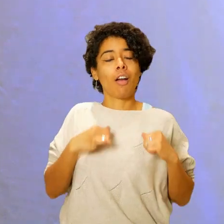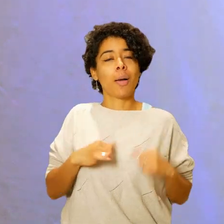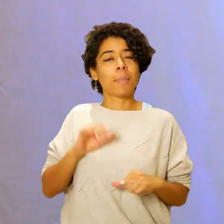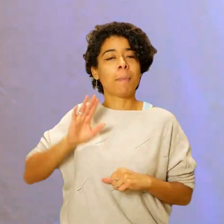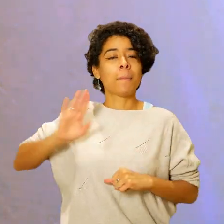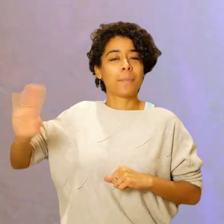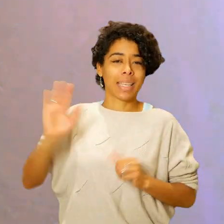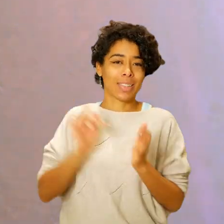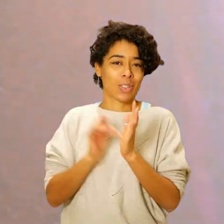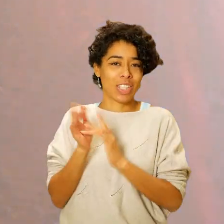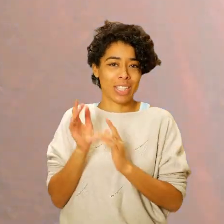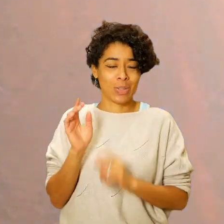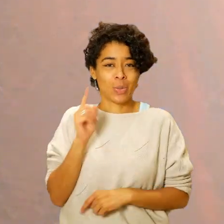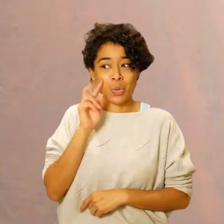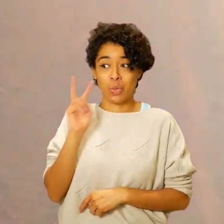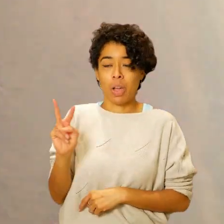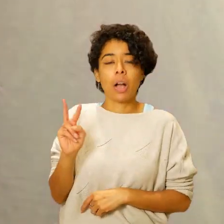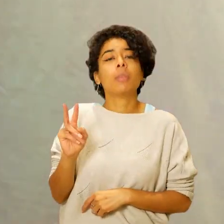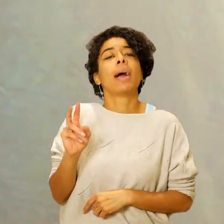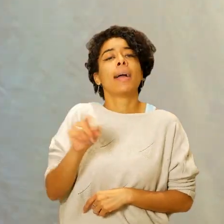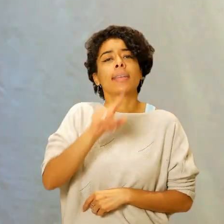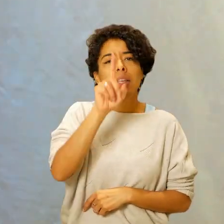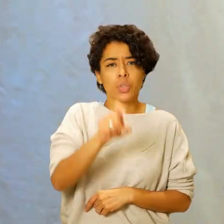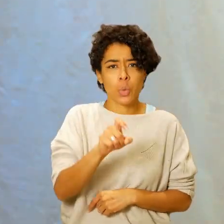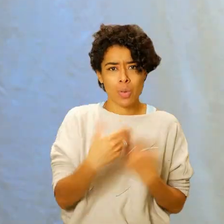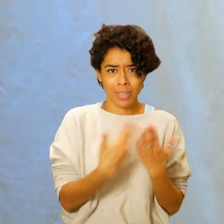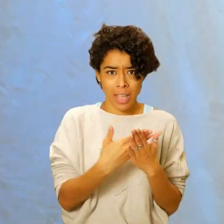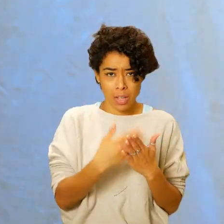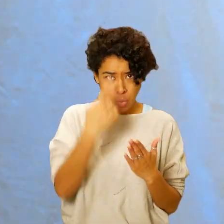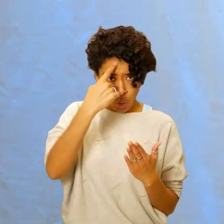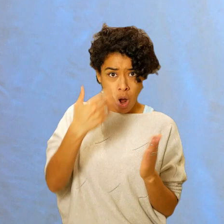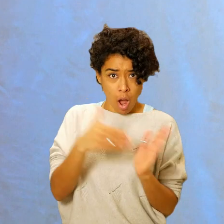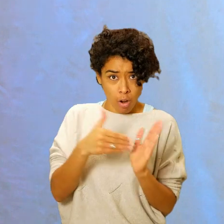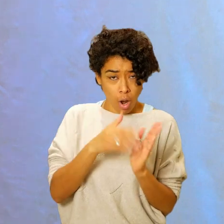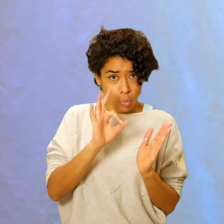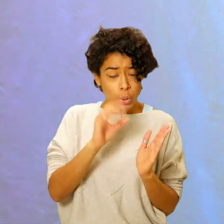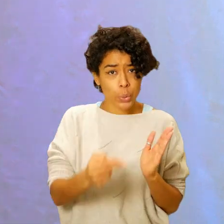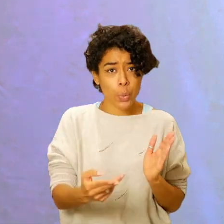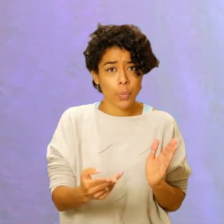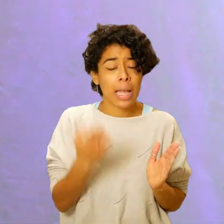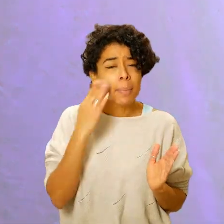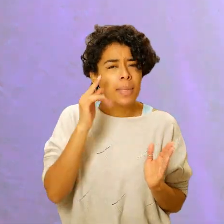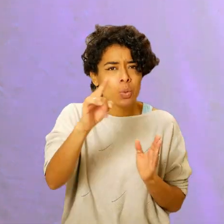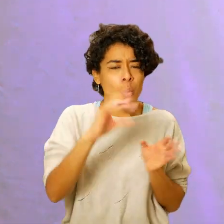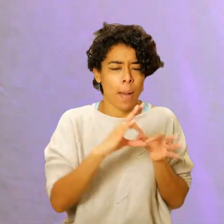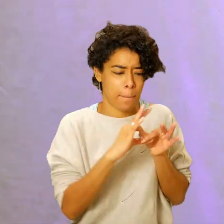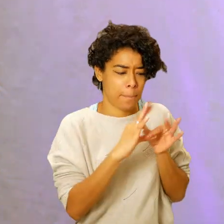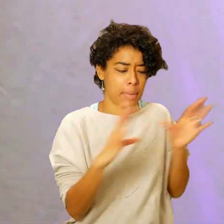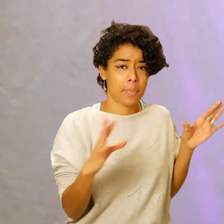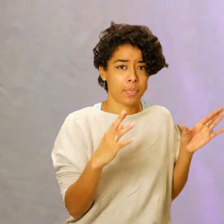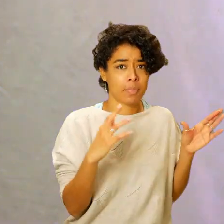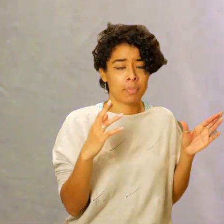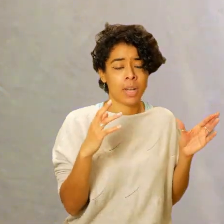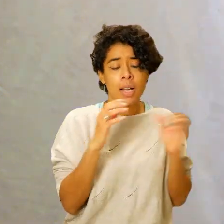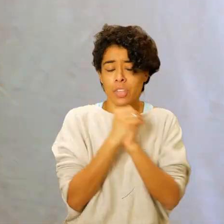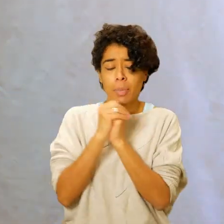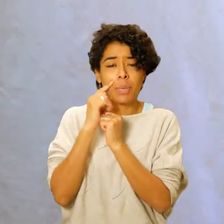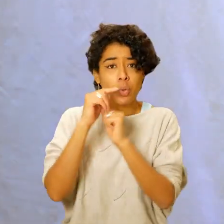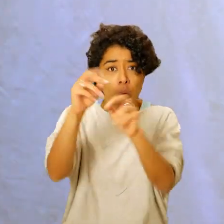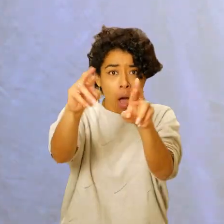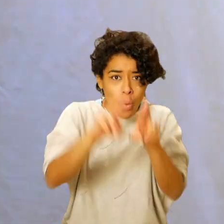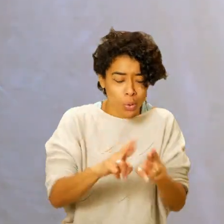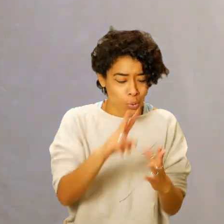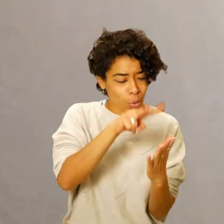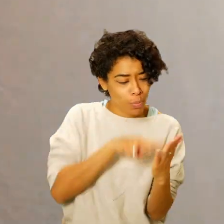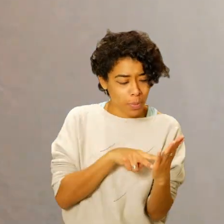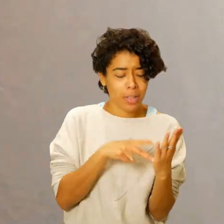Aujourd'hui, la question c'est, est-ce que tu la crois toujours? Et si peut-être aujourd'hui tu t'en es écarté, moi j'aimerais prier pour que tu y retournes. Et qu'à nouveau tu